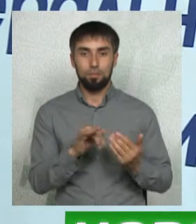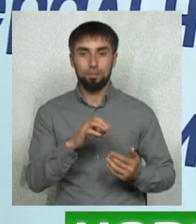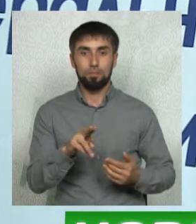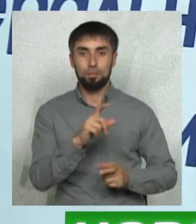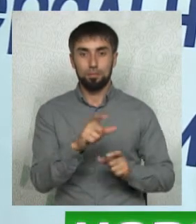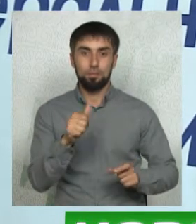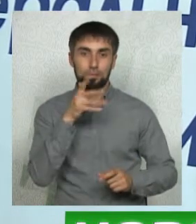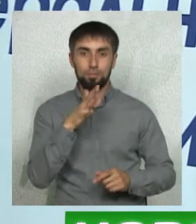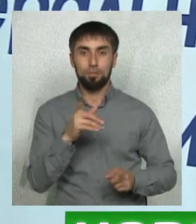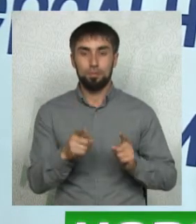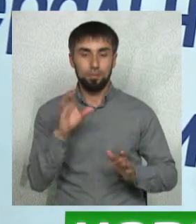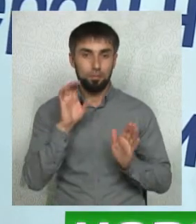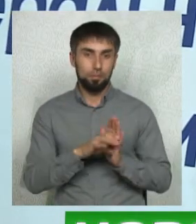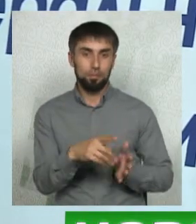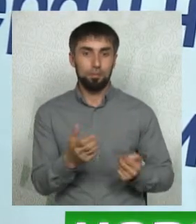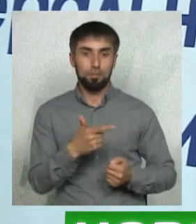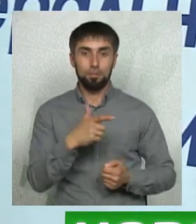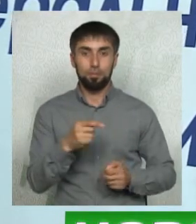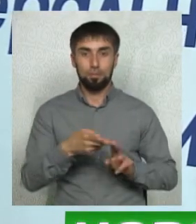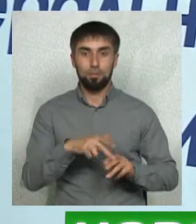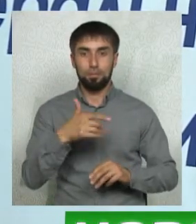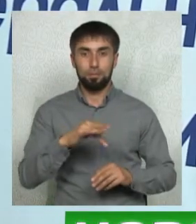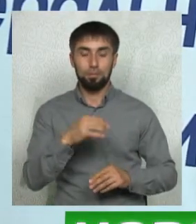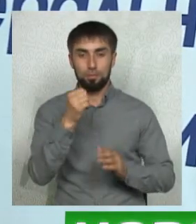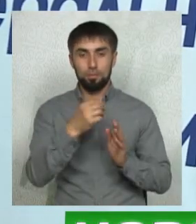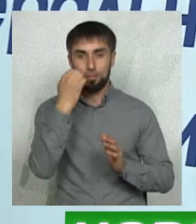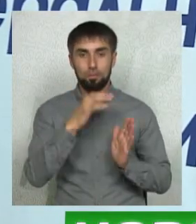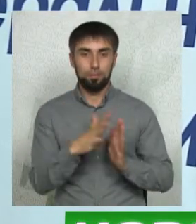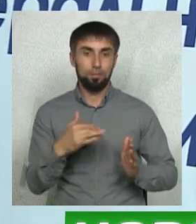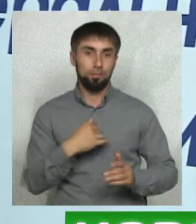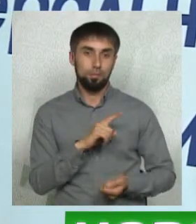которые реально прислушались, получили заветный грант. Спасибо им большое, я думаю, что мы еще обязательно увидимся.